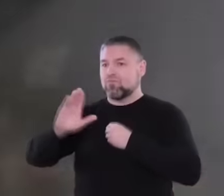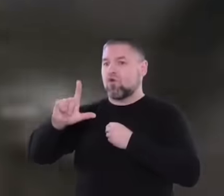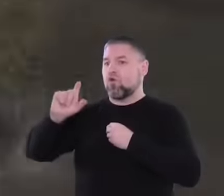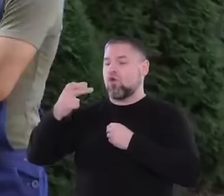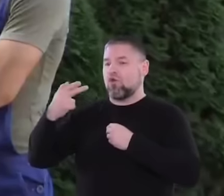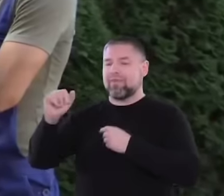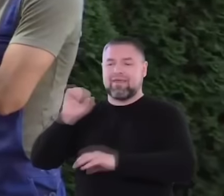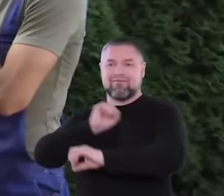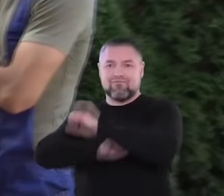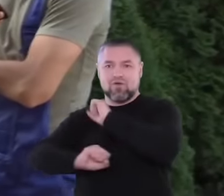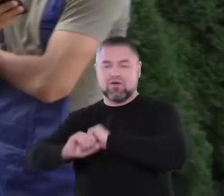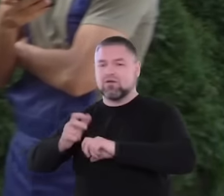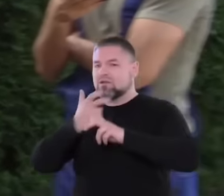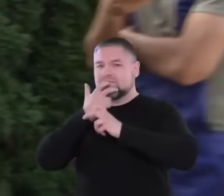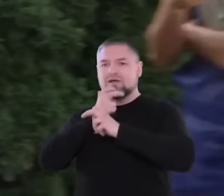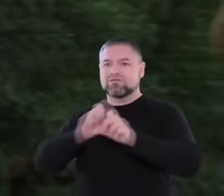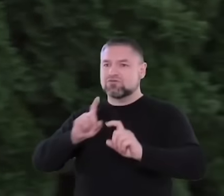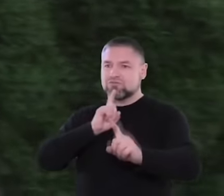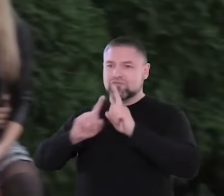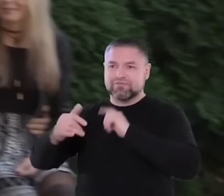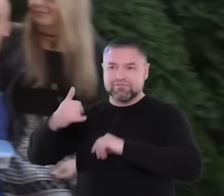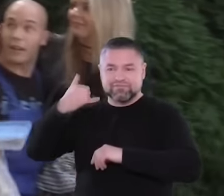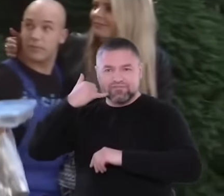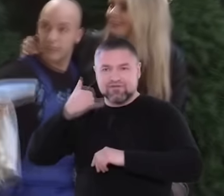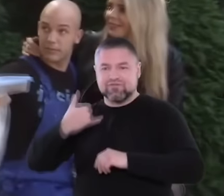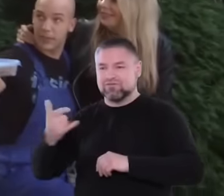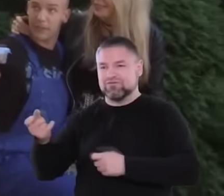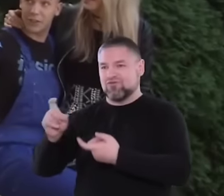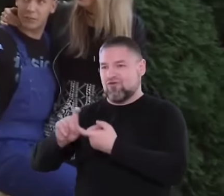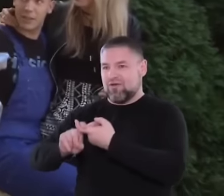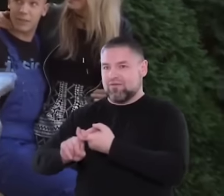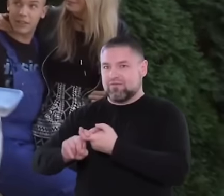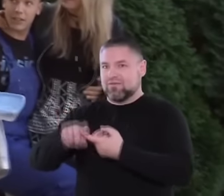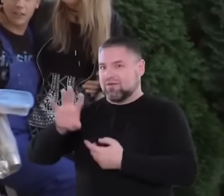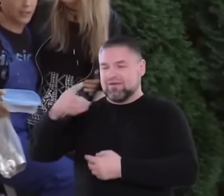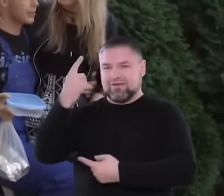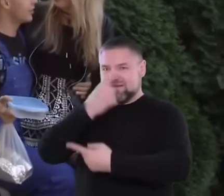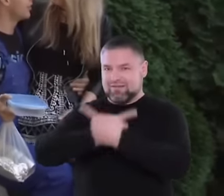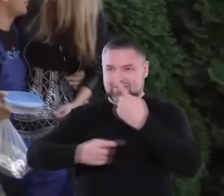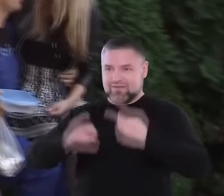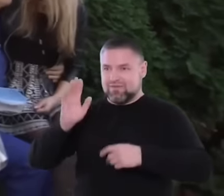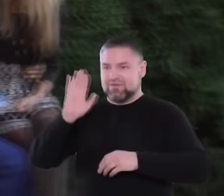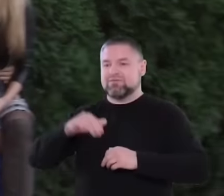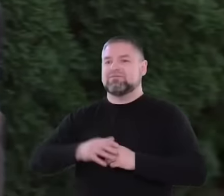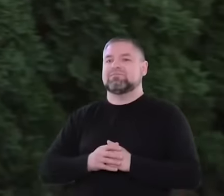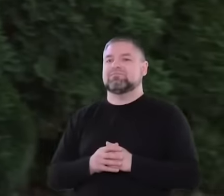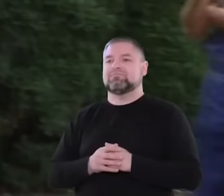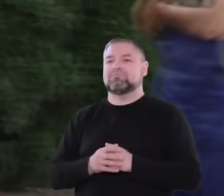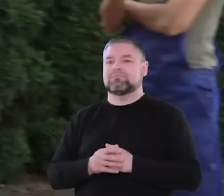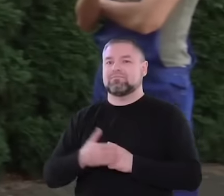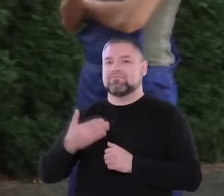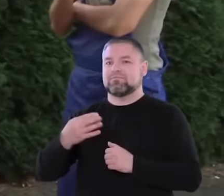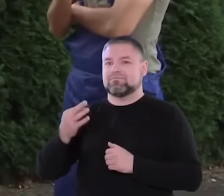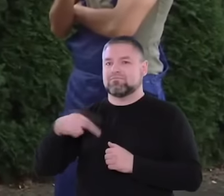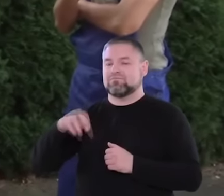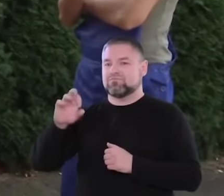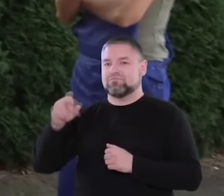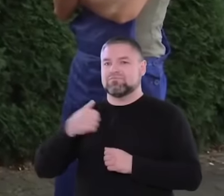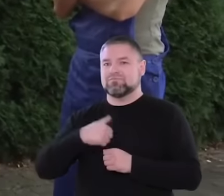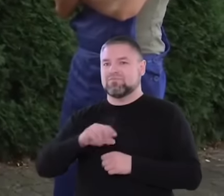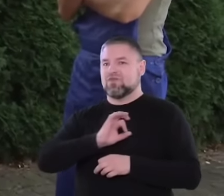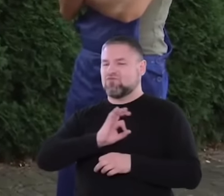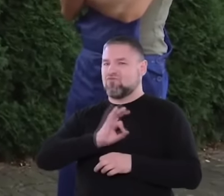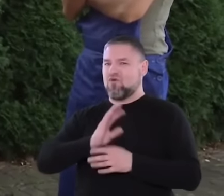i nie zawsze ma czas na rozmowy telefoniczne z kochankiem. Nawet o tym nie myśl. Wariacie. No, Martusia to jest tylko moja. Wszyscy mi